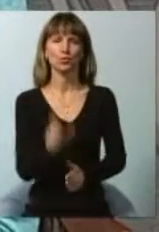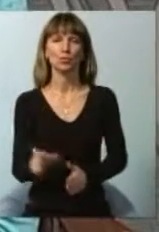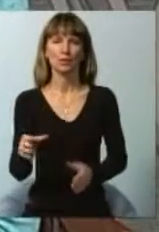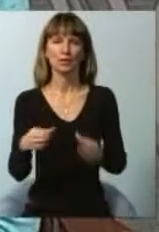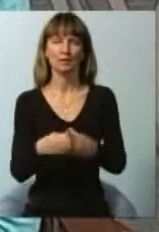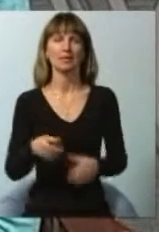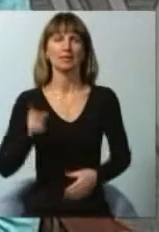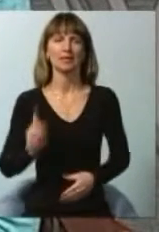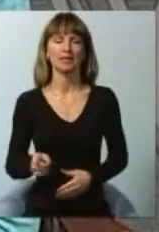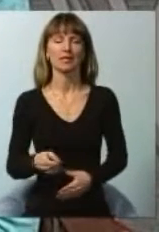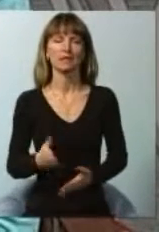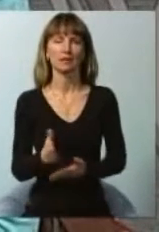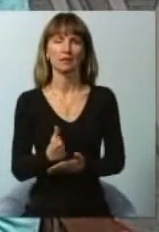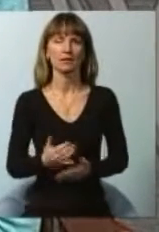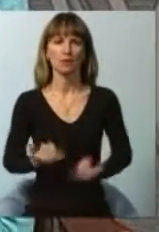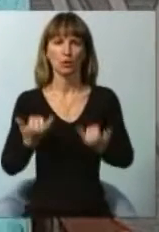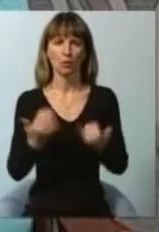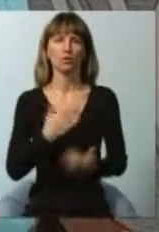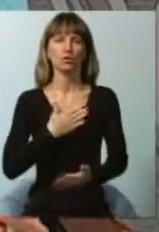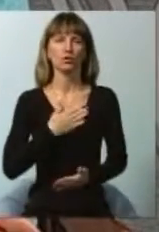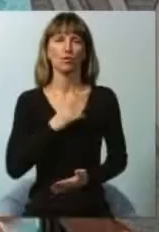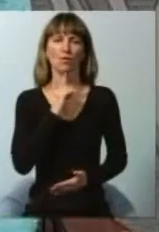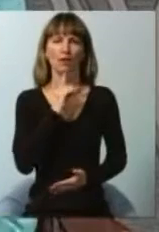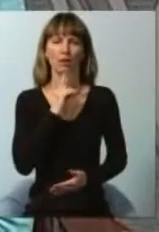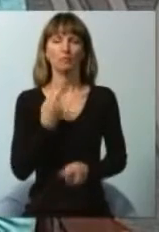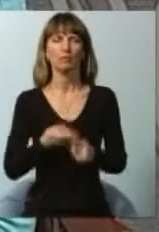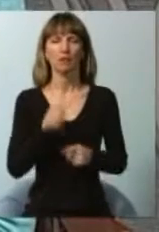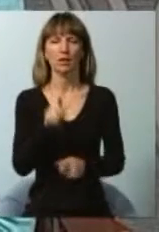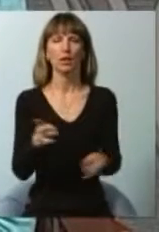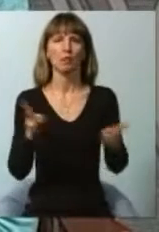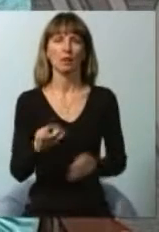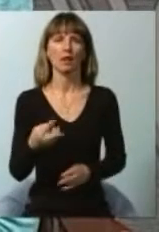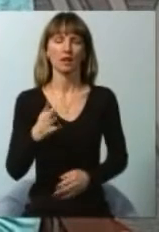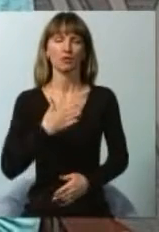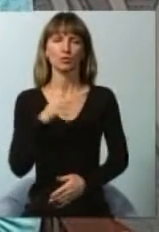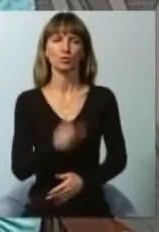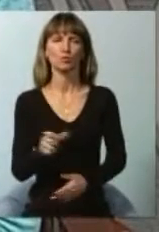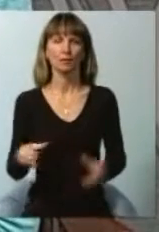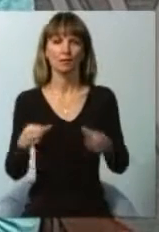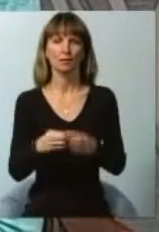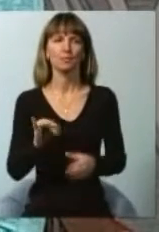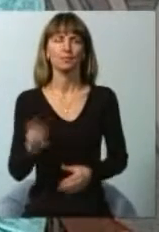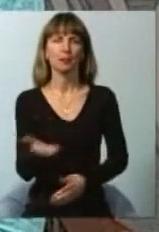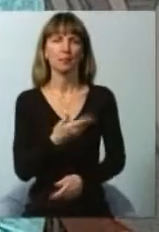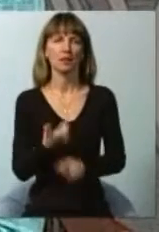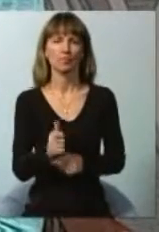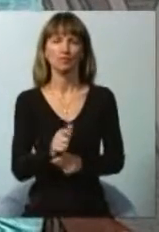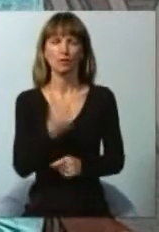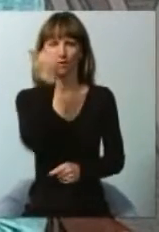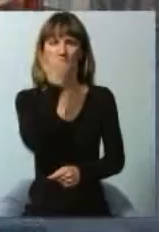суспільстві, дійсно заслуговують нашої уваги. Тож вони необхідні для нашого суспільства, і принаймні ми їм дуже